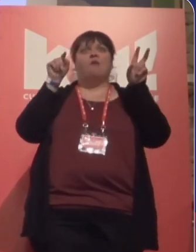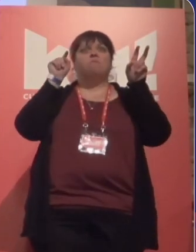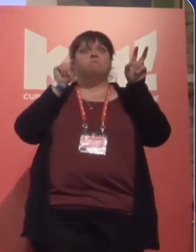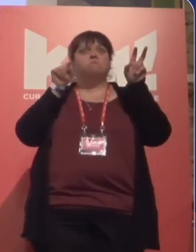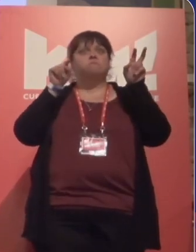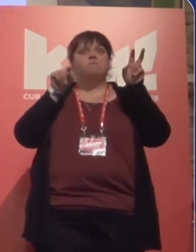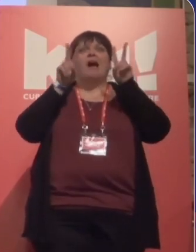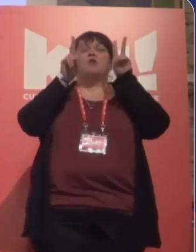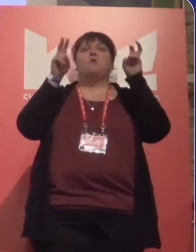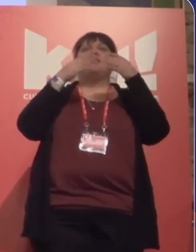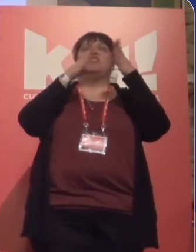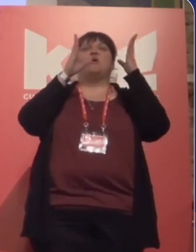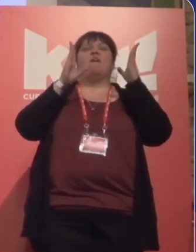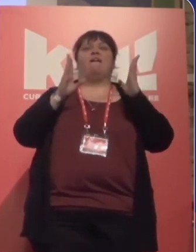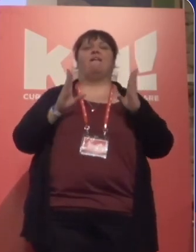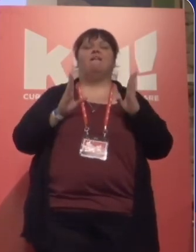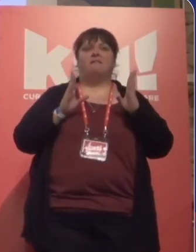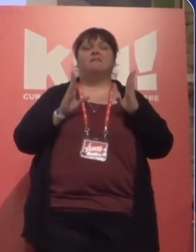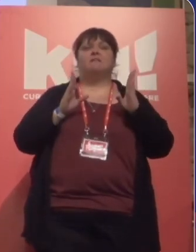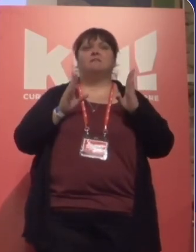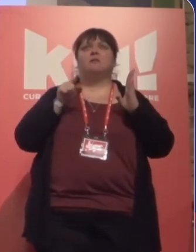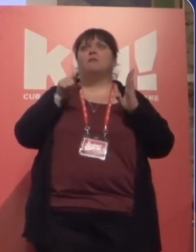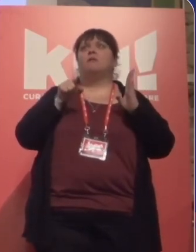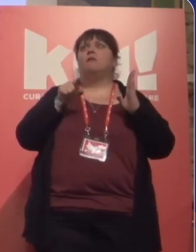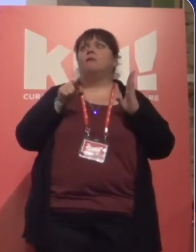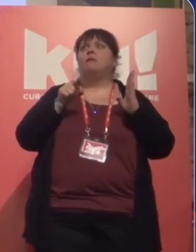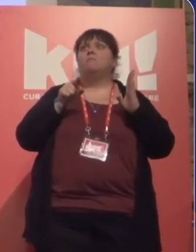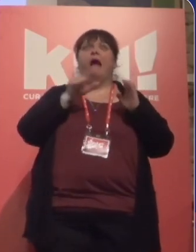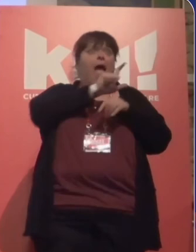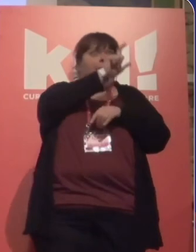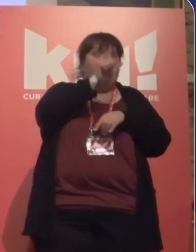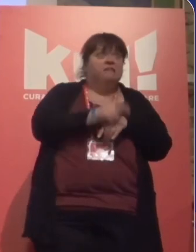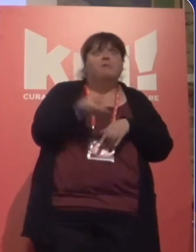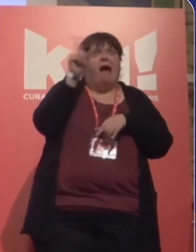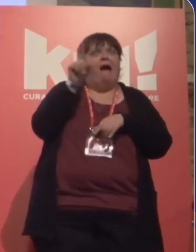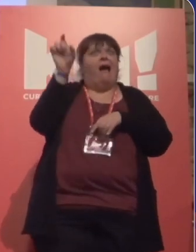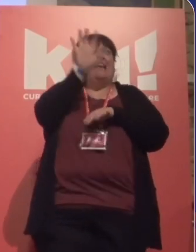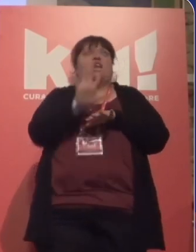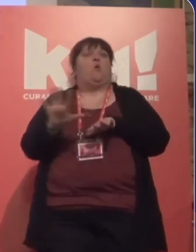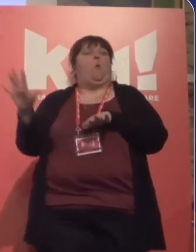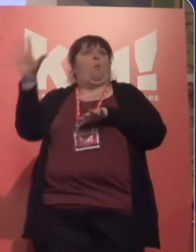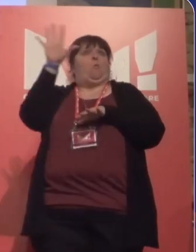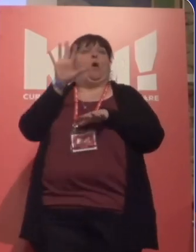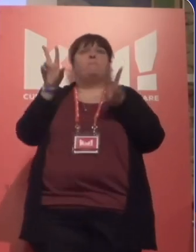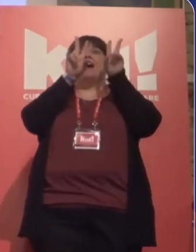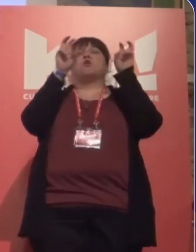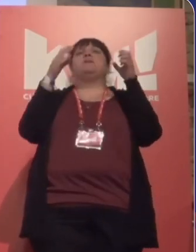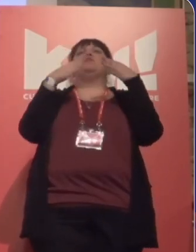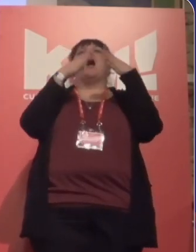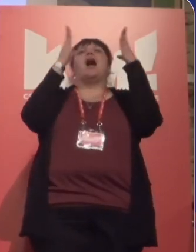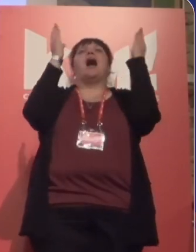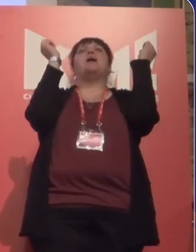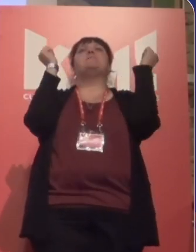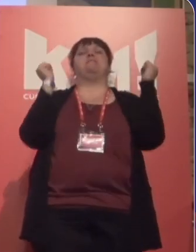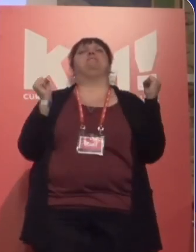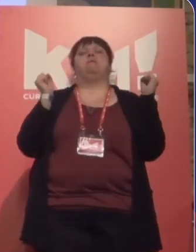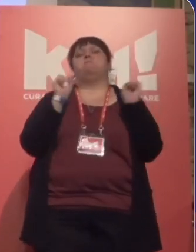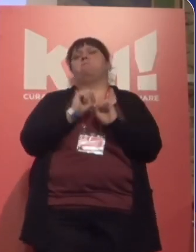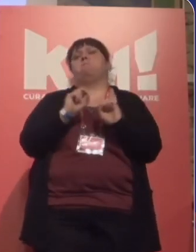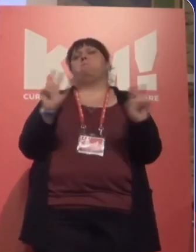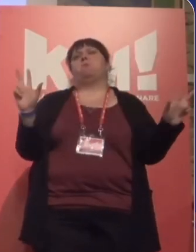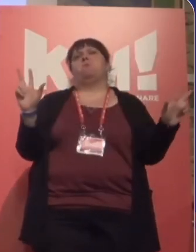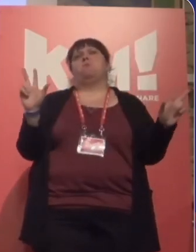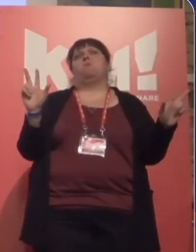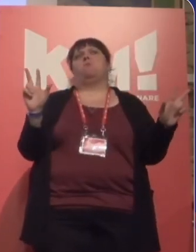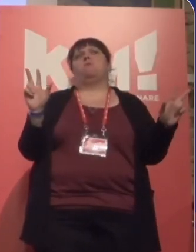continente sulla questione essenziale dell'abitare e perché non c'è stato nulla perché si è ritenuto che quella era proprio la cosa